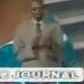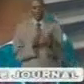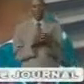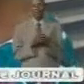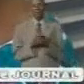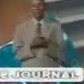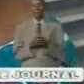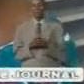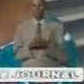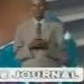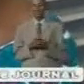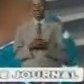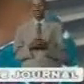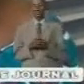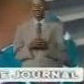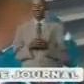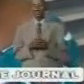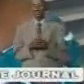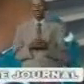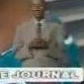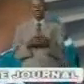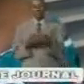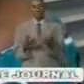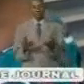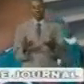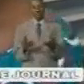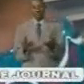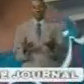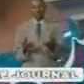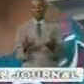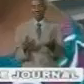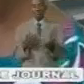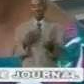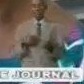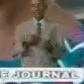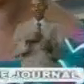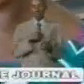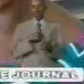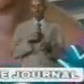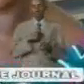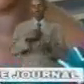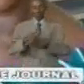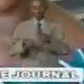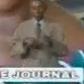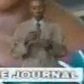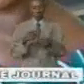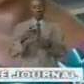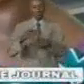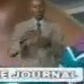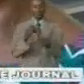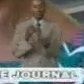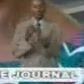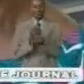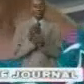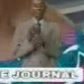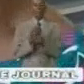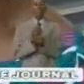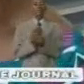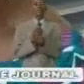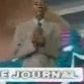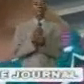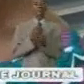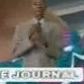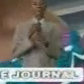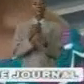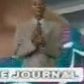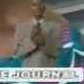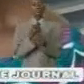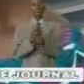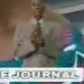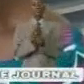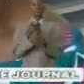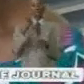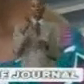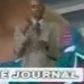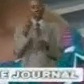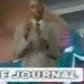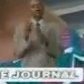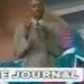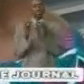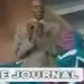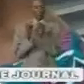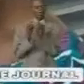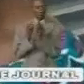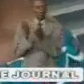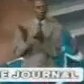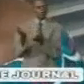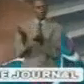a permis d'abord de valider l'ordonnancement des travaux qui vont avoir au cours du sommet, mais aussi